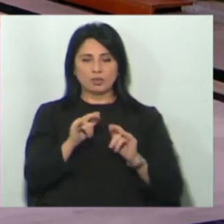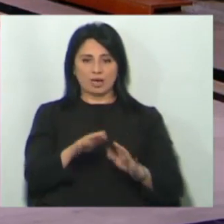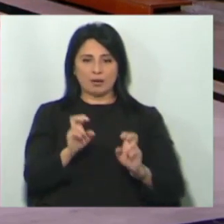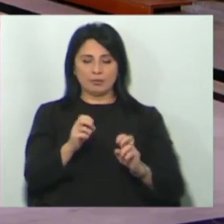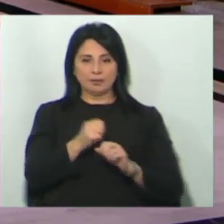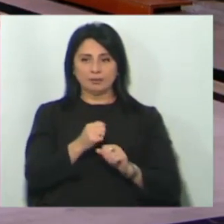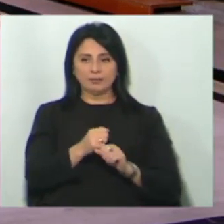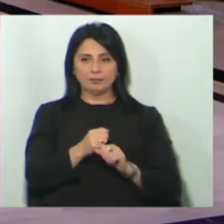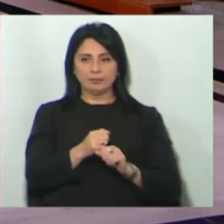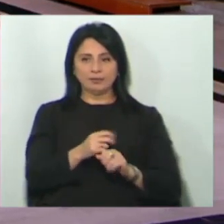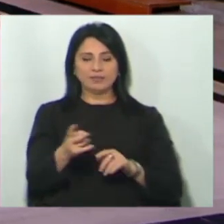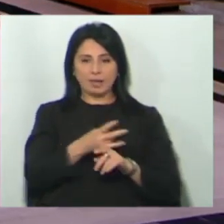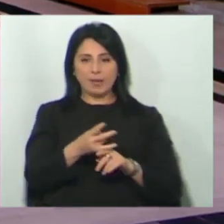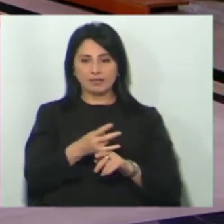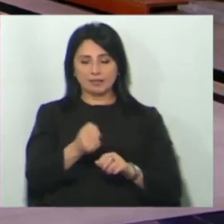ცუცაქმიანობას, როგორც